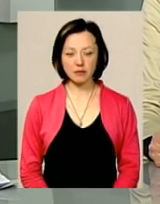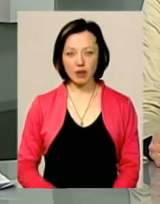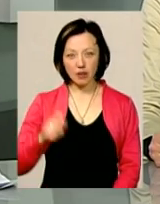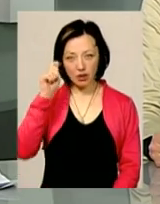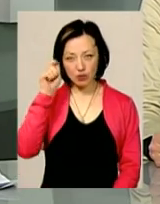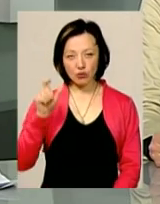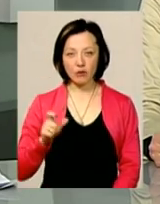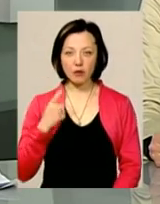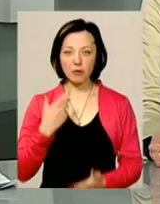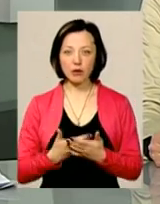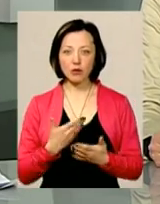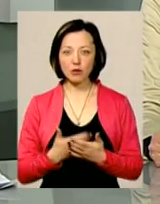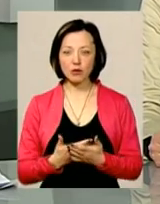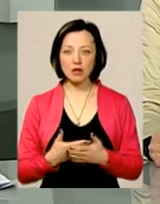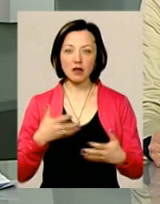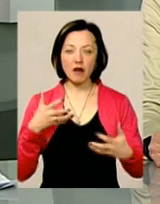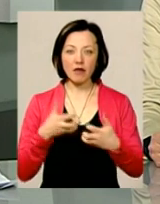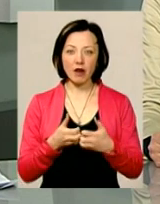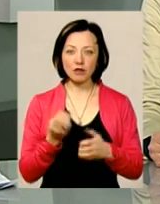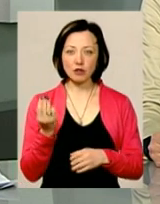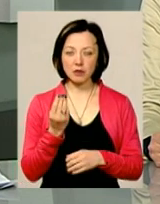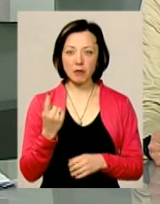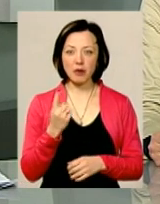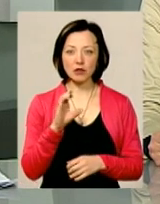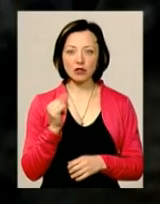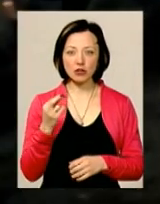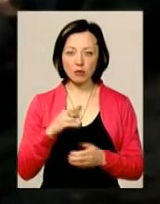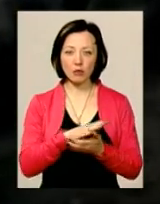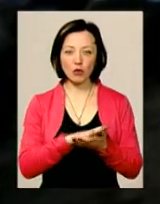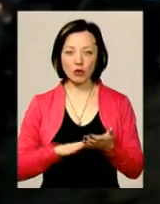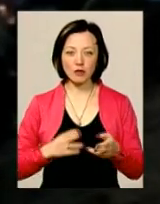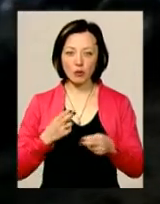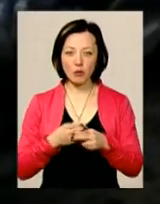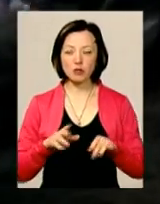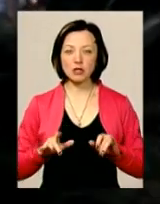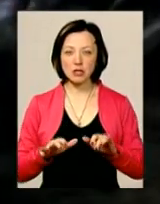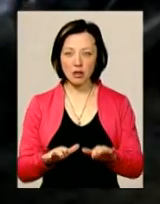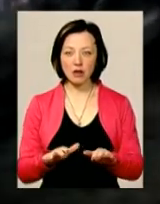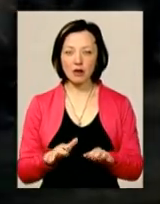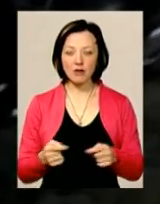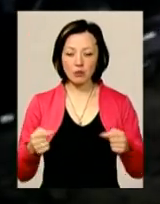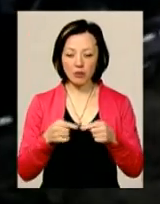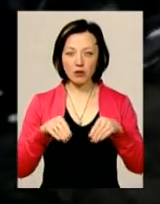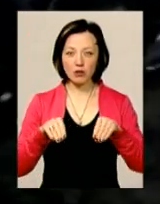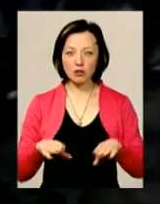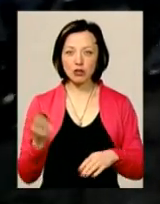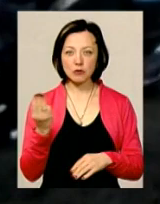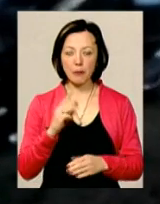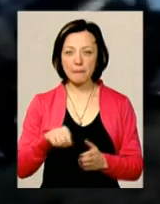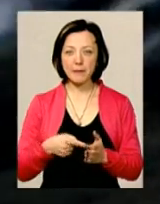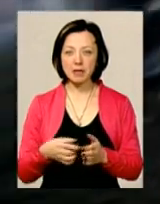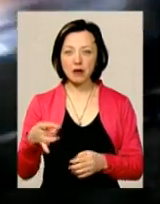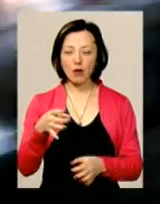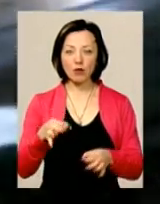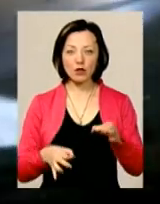Чоловіку, якого підозрюють у смертельній ДТП у Шепетівці, 1 січня продовжили запобіжний захід. Відповідне рішення ухвалив Шепетівський міськрайонний